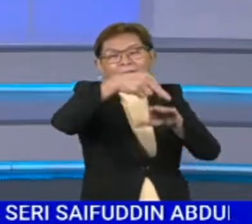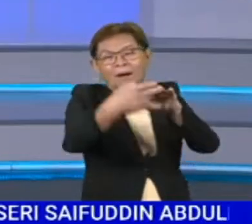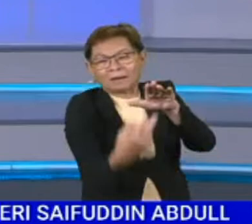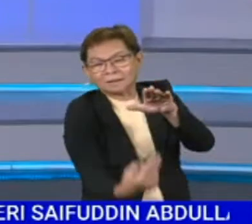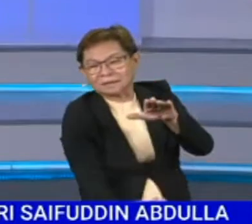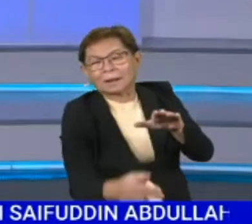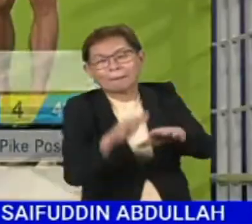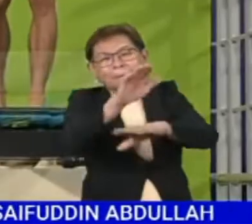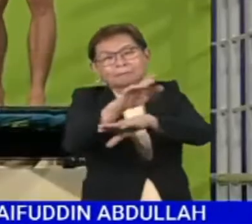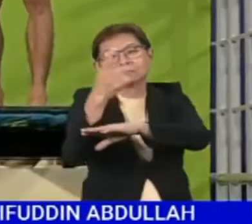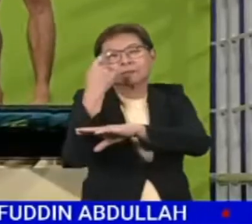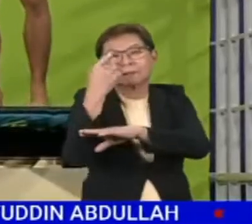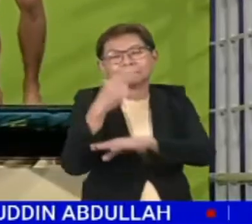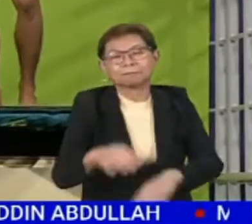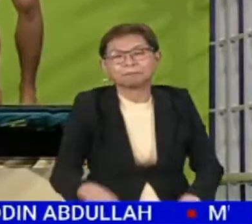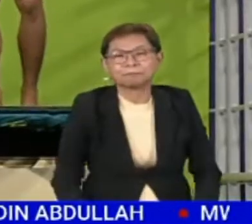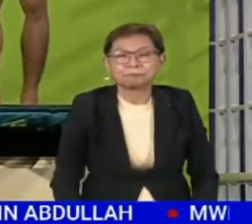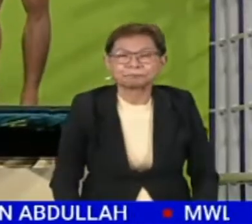yang